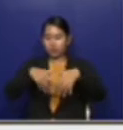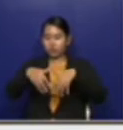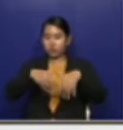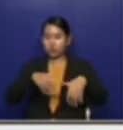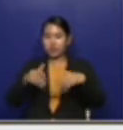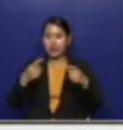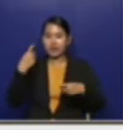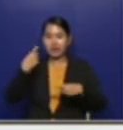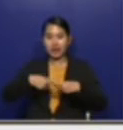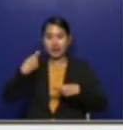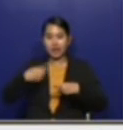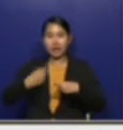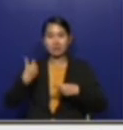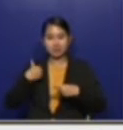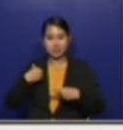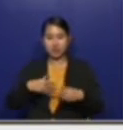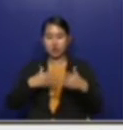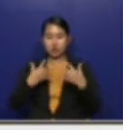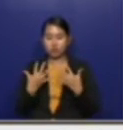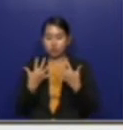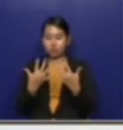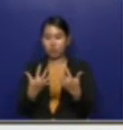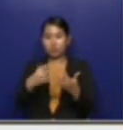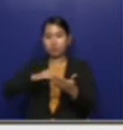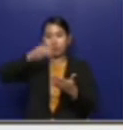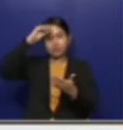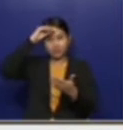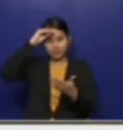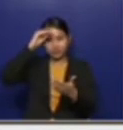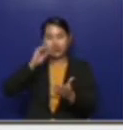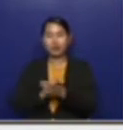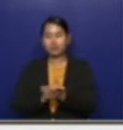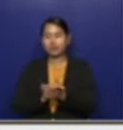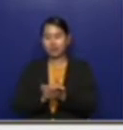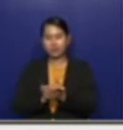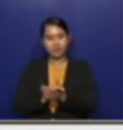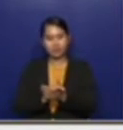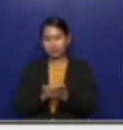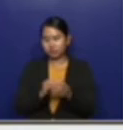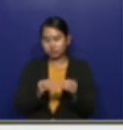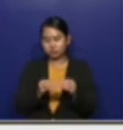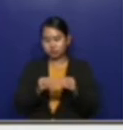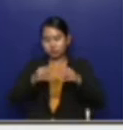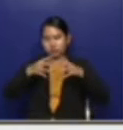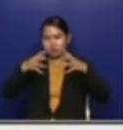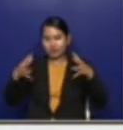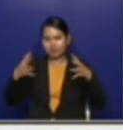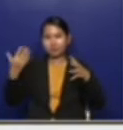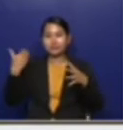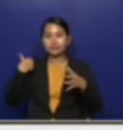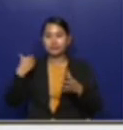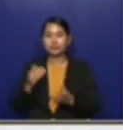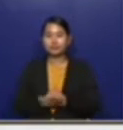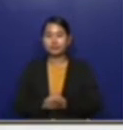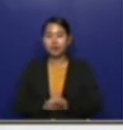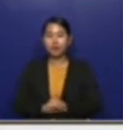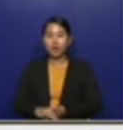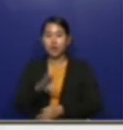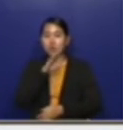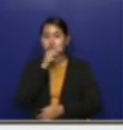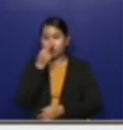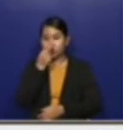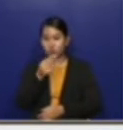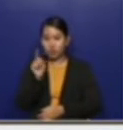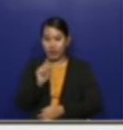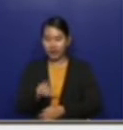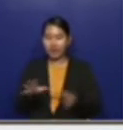ะนิสิตนักศึกษาจะมากมายเป็นทวีคูณเมื่อดูข้อเรียกร้องของ